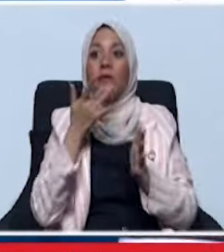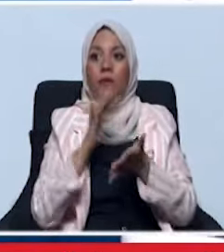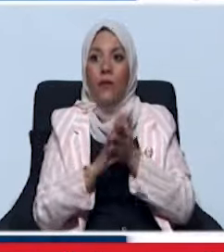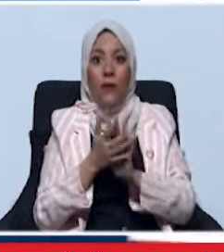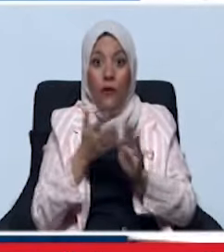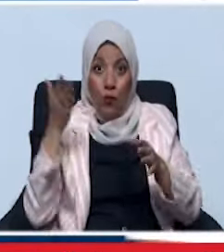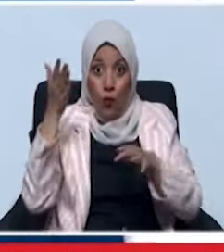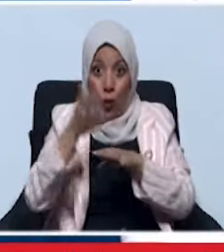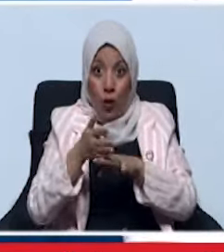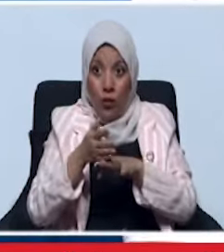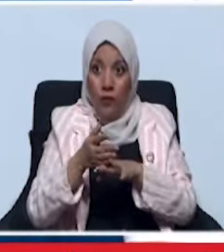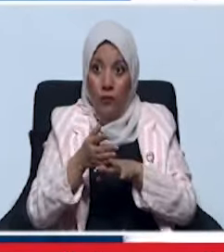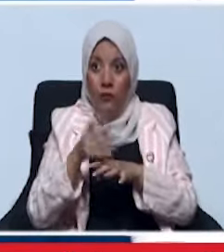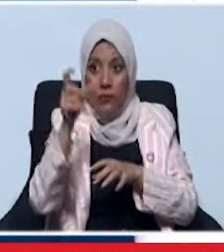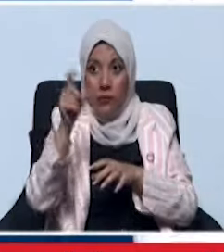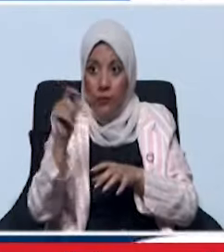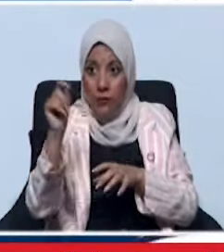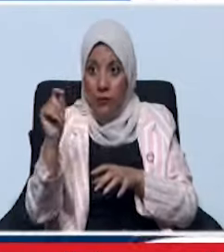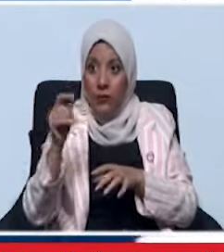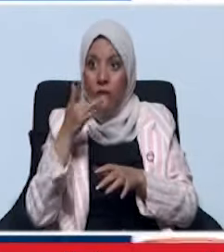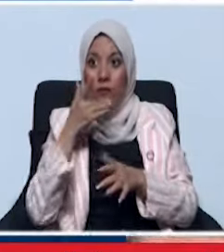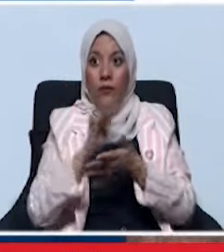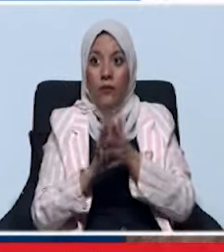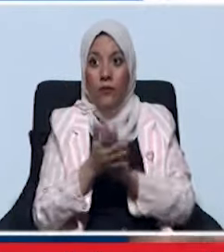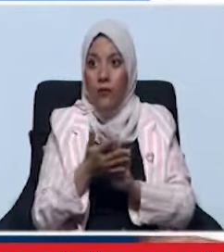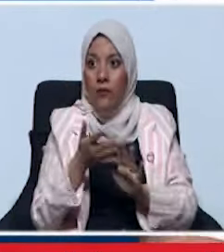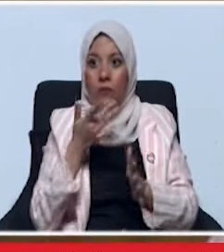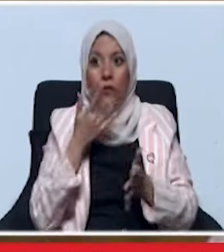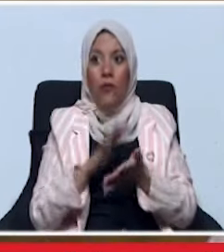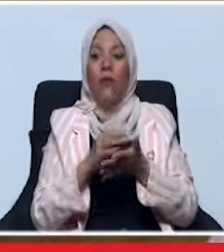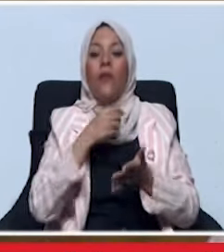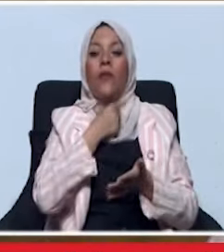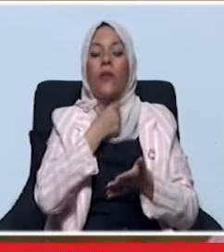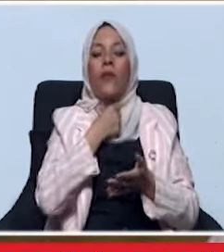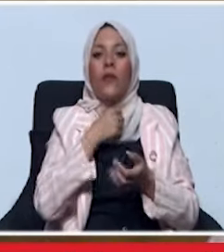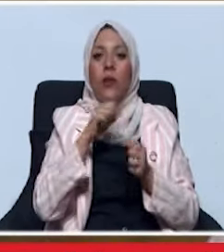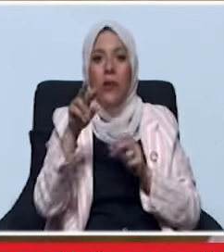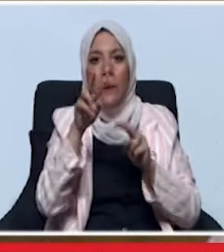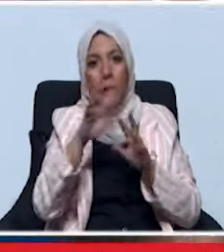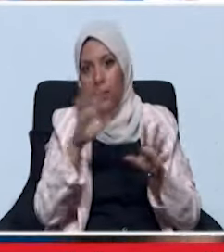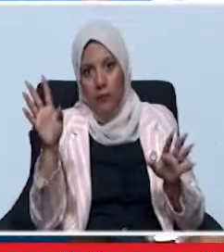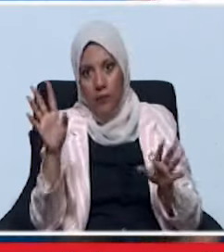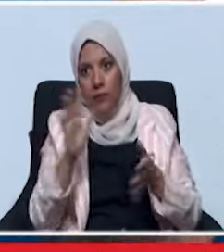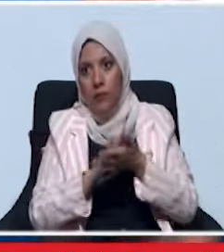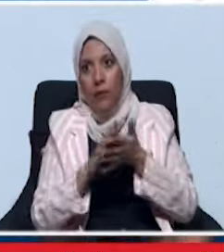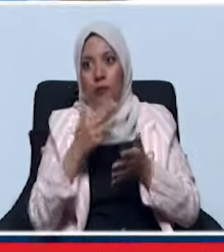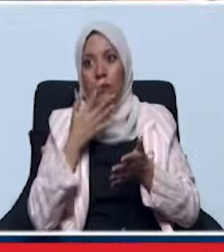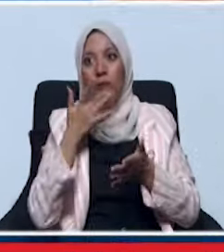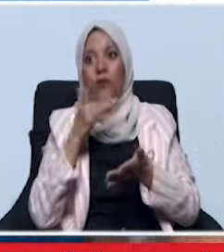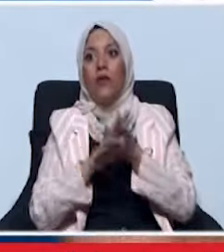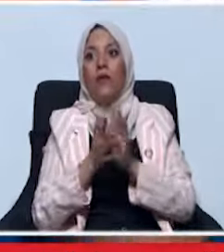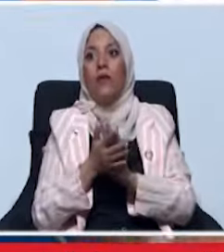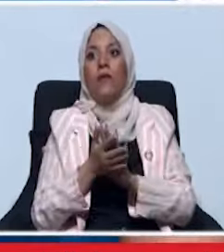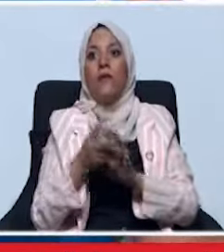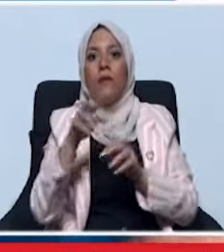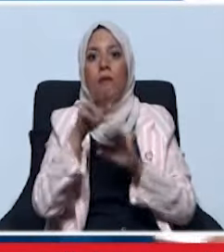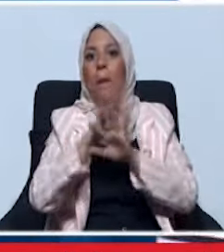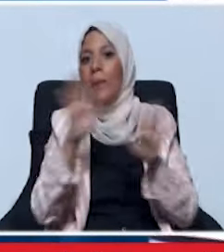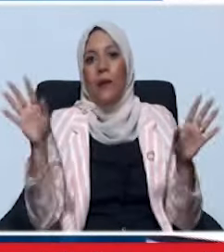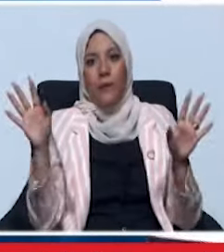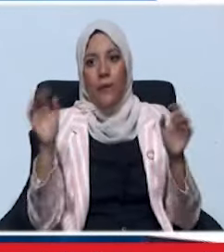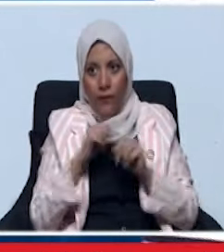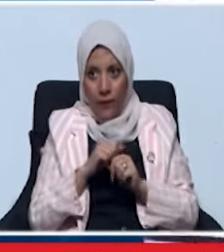ابدا يغني تترات، طبعا حضرتك عارف ومعاصر، غير علي الحجار ومحمد الحلمي. لا يمكن اي مسلسل كبير يقع على حجرهم هم بس.